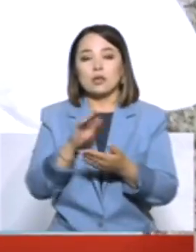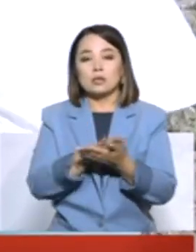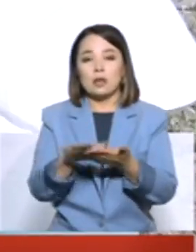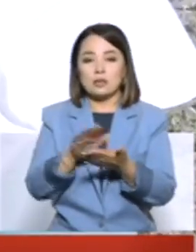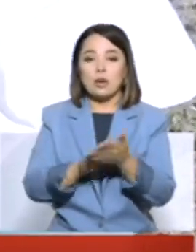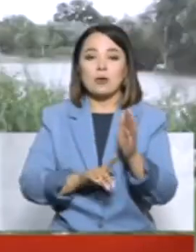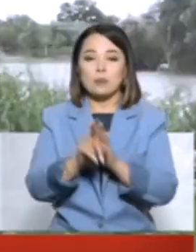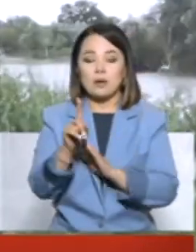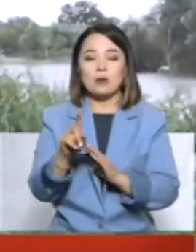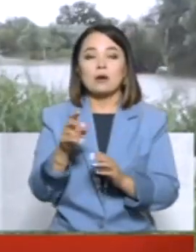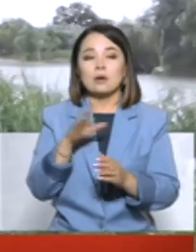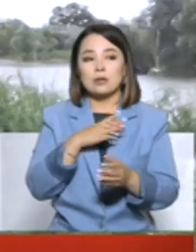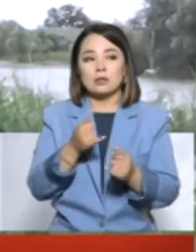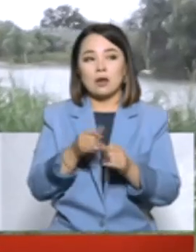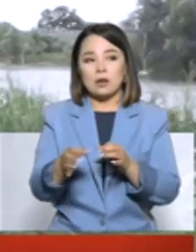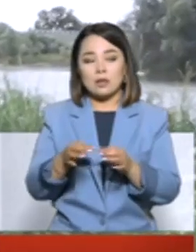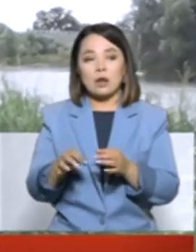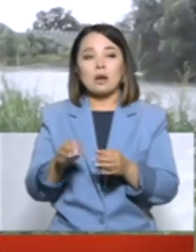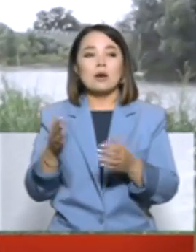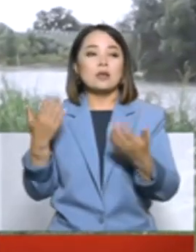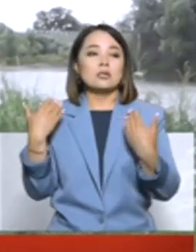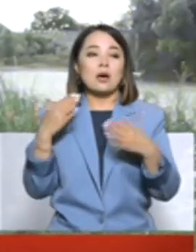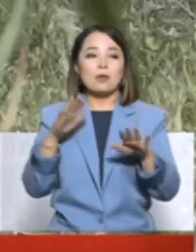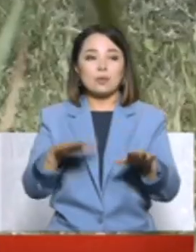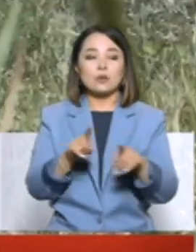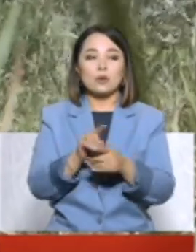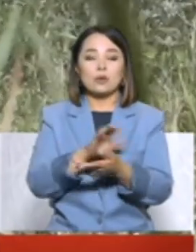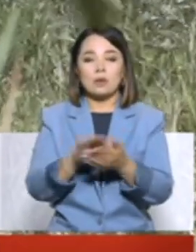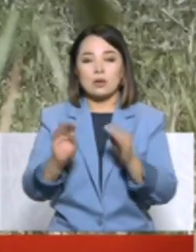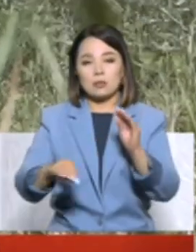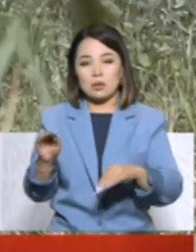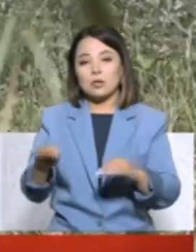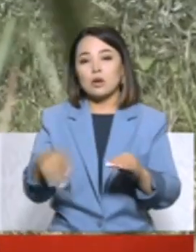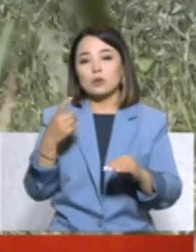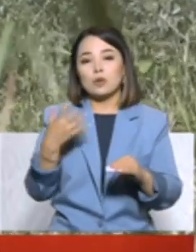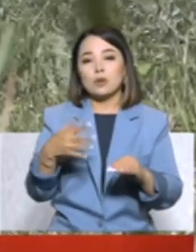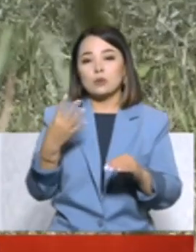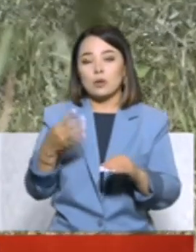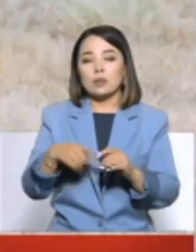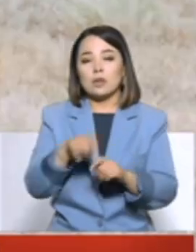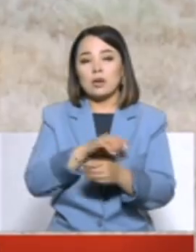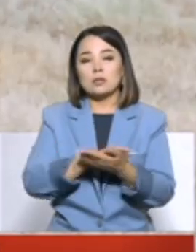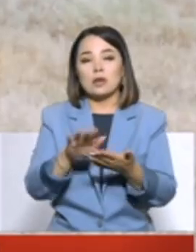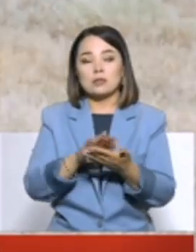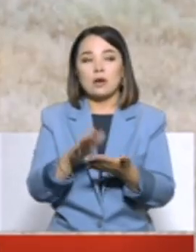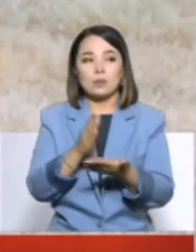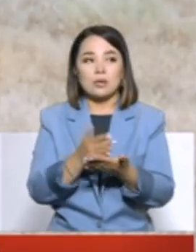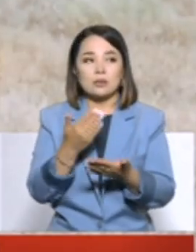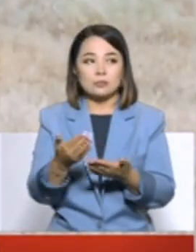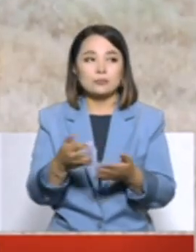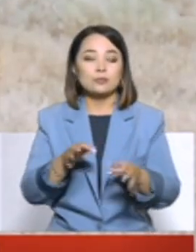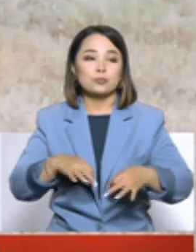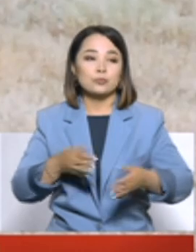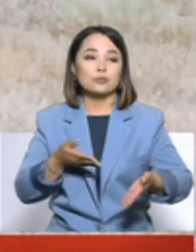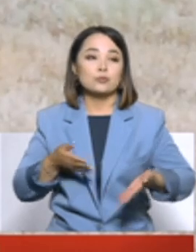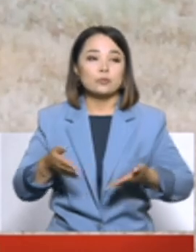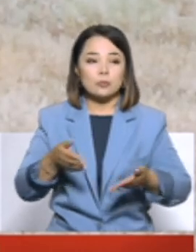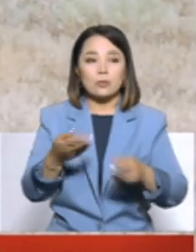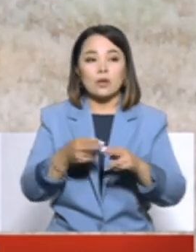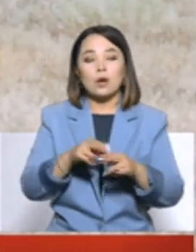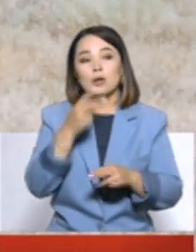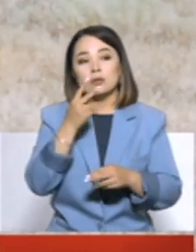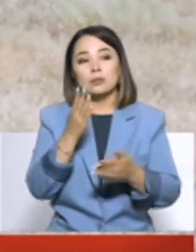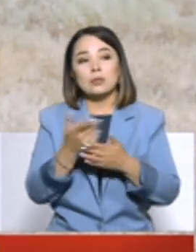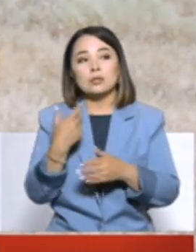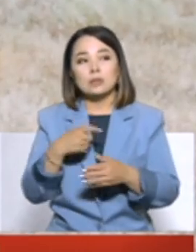басталғалы, Қаратал ауданында 6 саябақ абаттандырылып, 154 шақырым арық тазаланған. Көлікте келе жатқанда да, мысалы, көресің